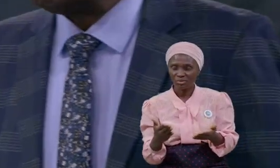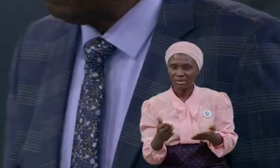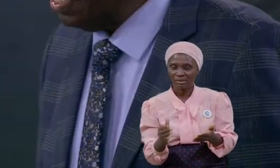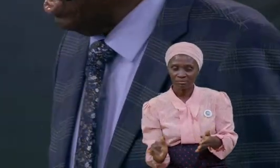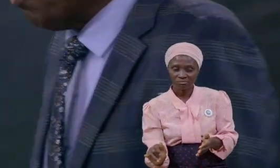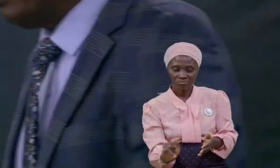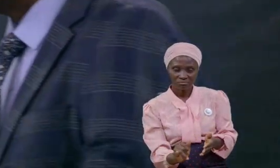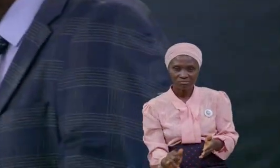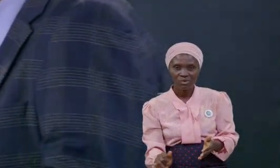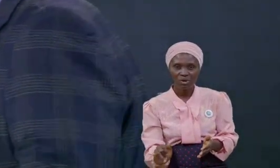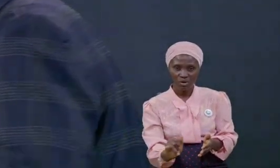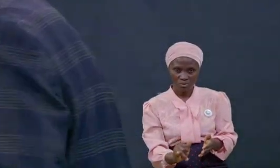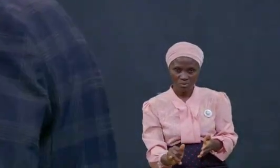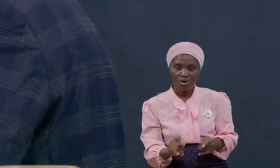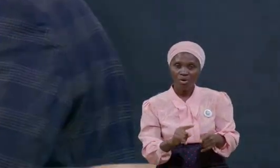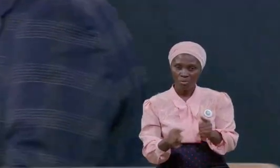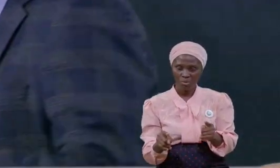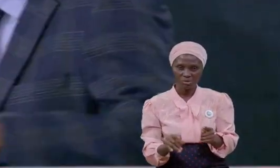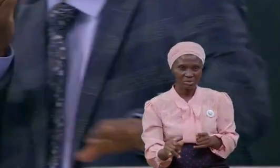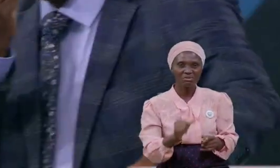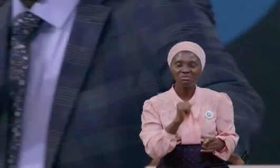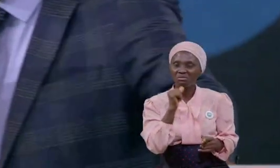bien connu.